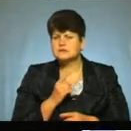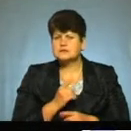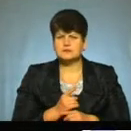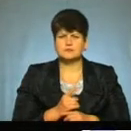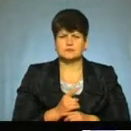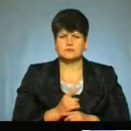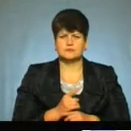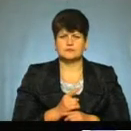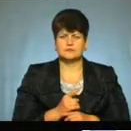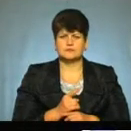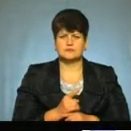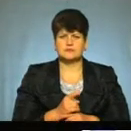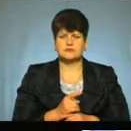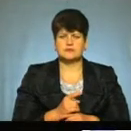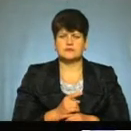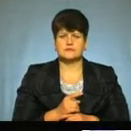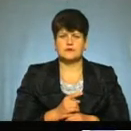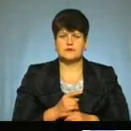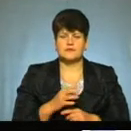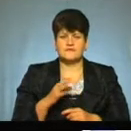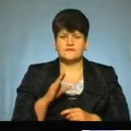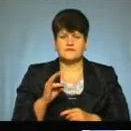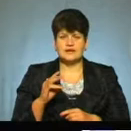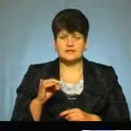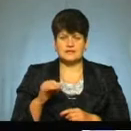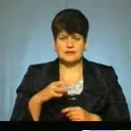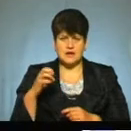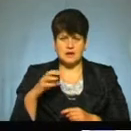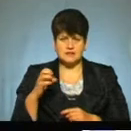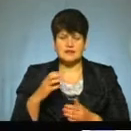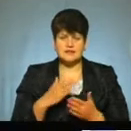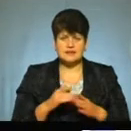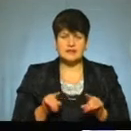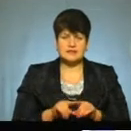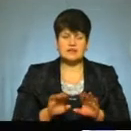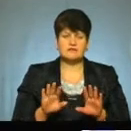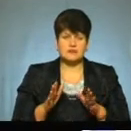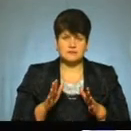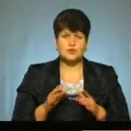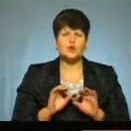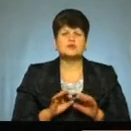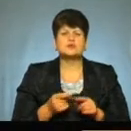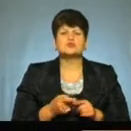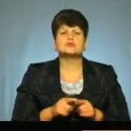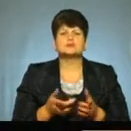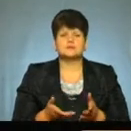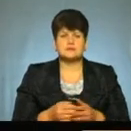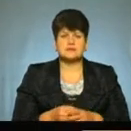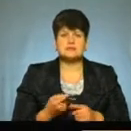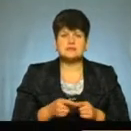забороняється встановлення спонукальної вентиляції. А це, до речі, є такі випадки. Ну, роз'ясніть, яка це вентиляція?